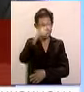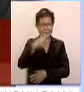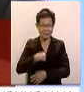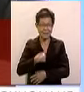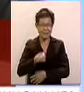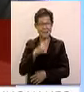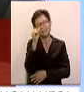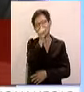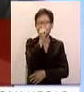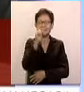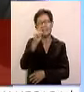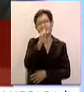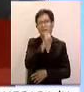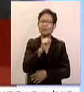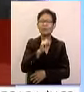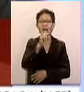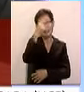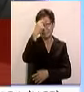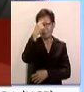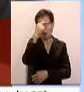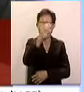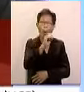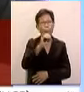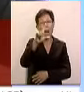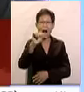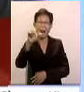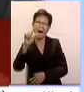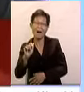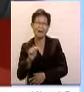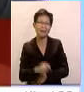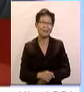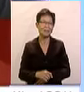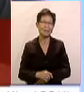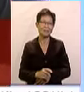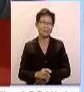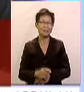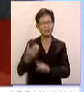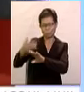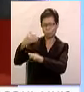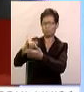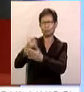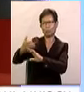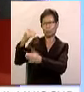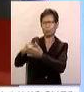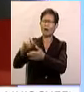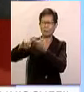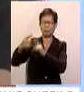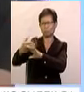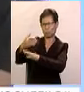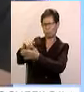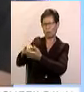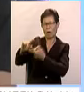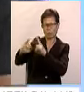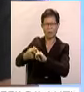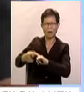Tamil Ulala dah jadi mudah sebab sebelum ni pernah ada rakam